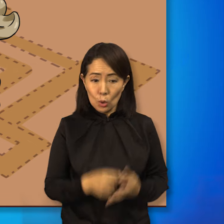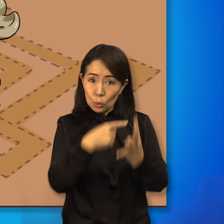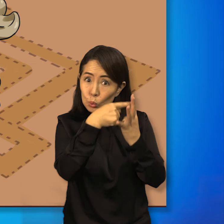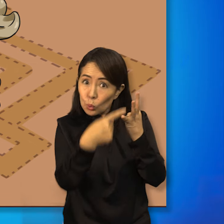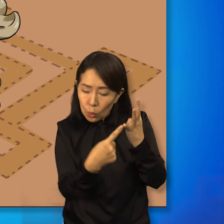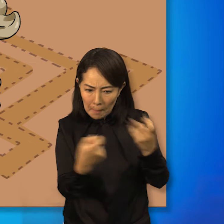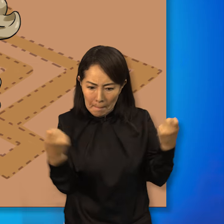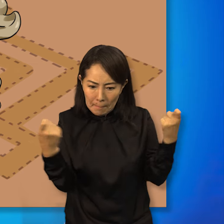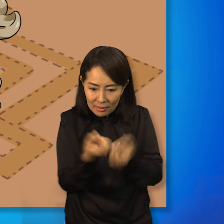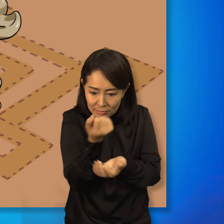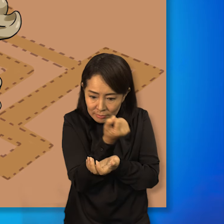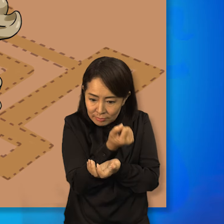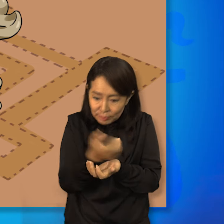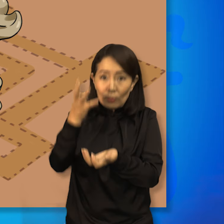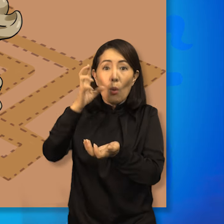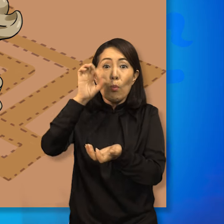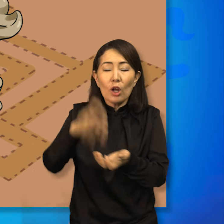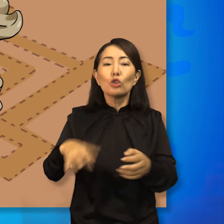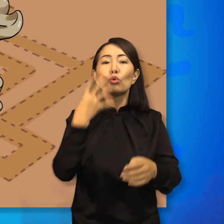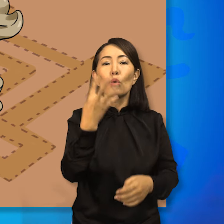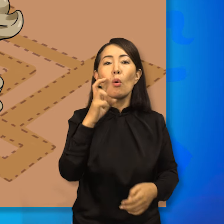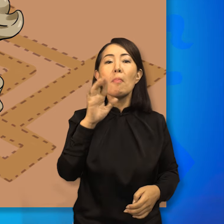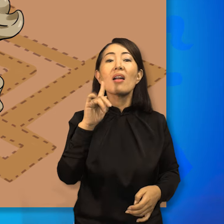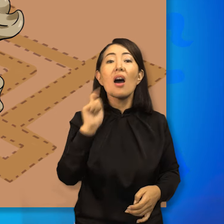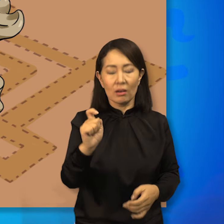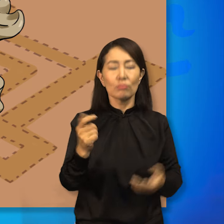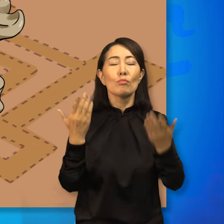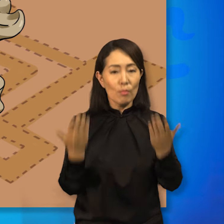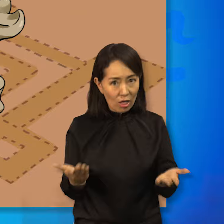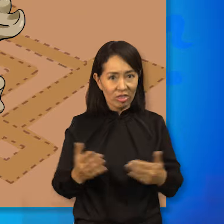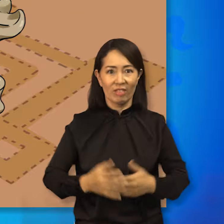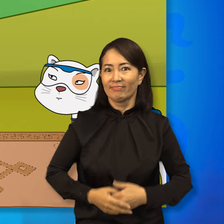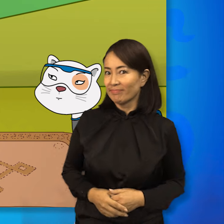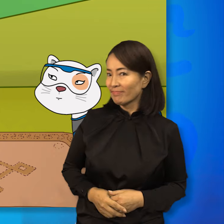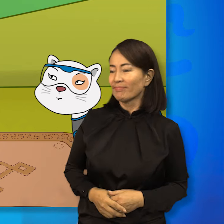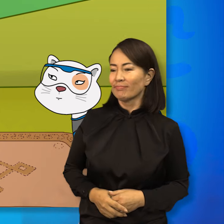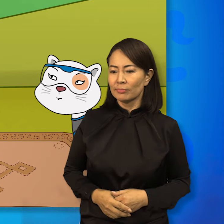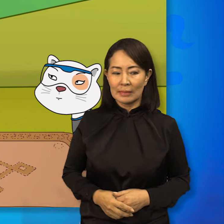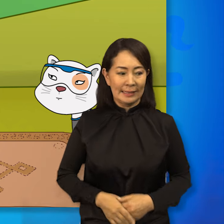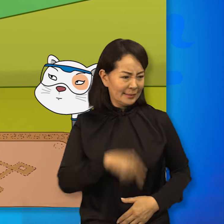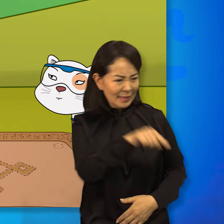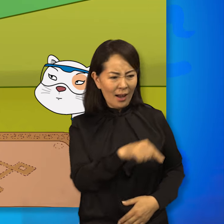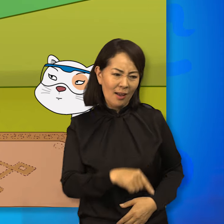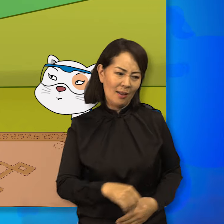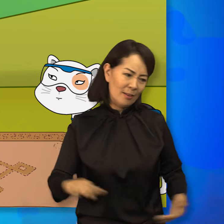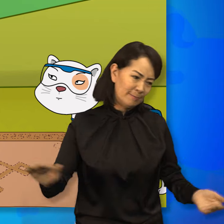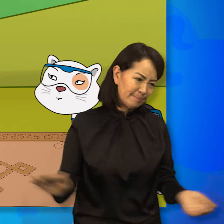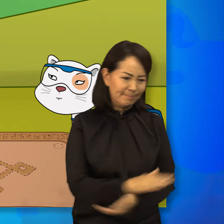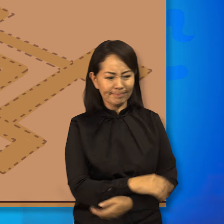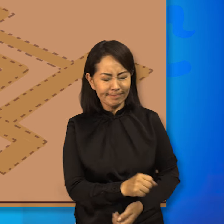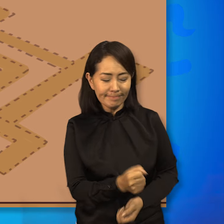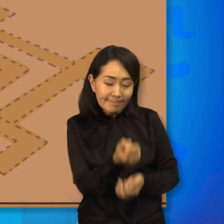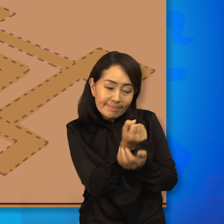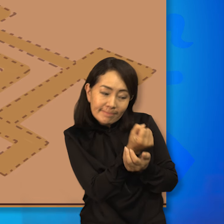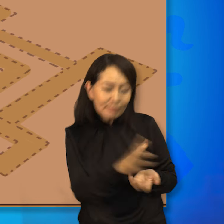Yes. За. Энэ надам чинийх болов. Гэхдээ баярлах болоогүй. Хормостын хаан